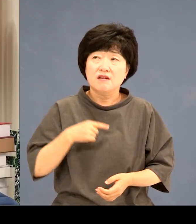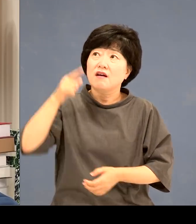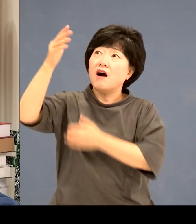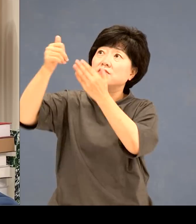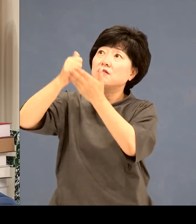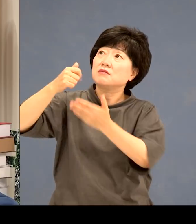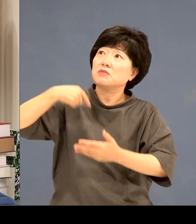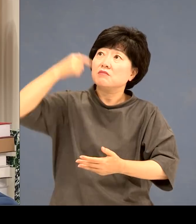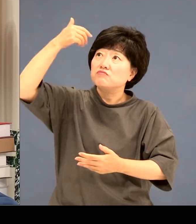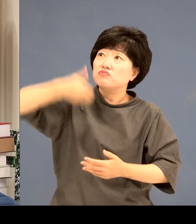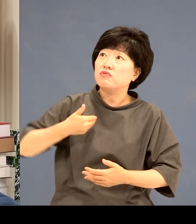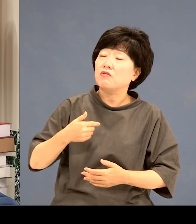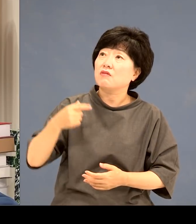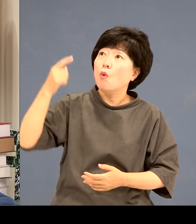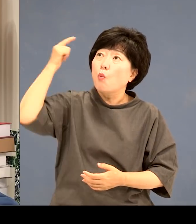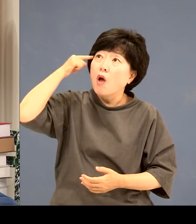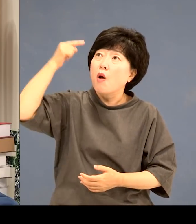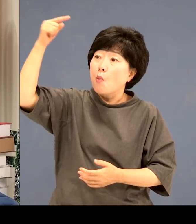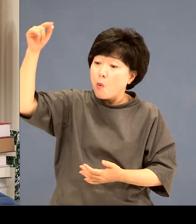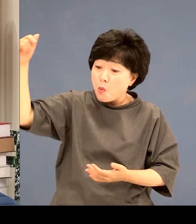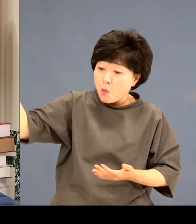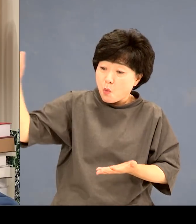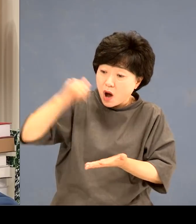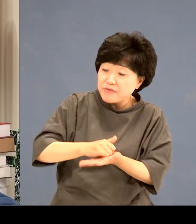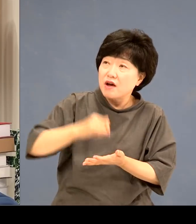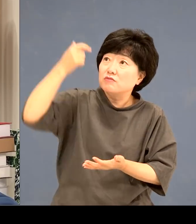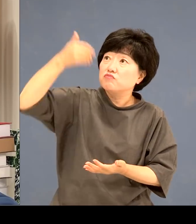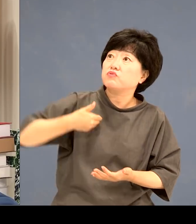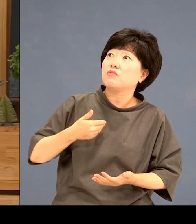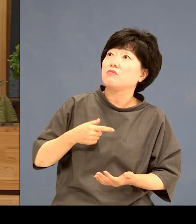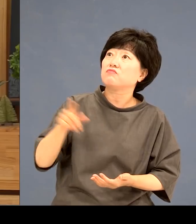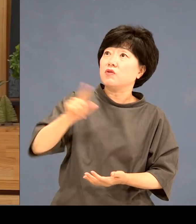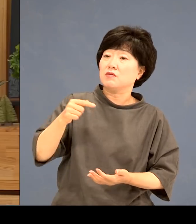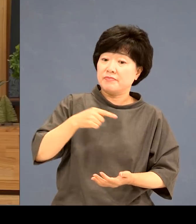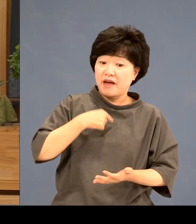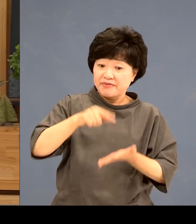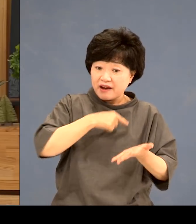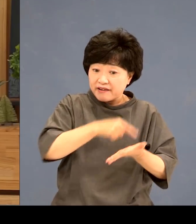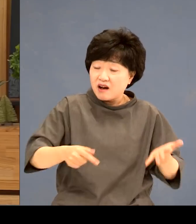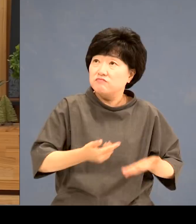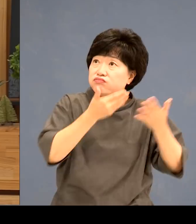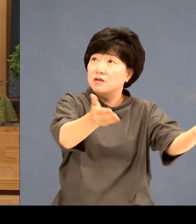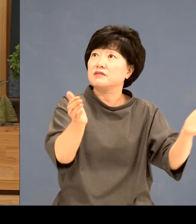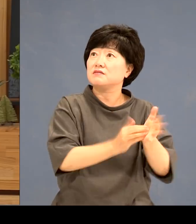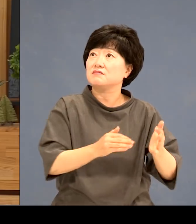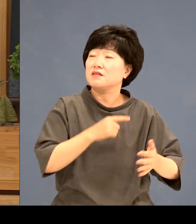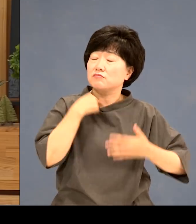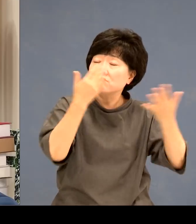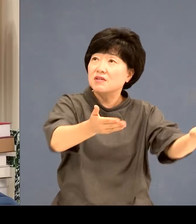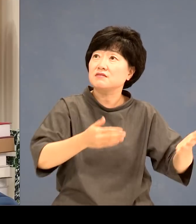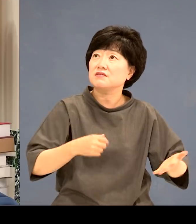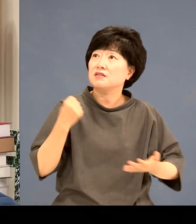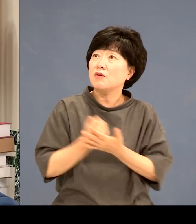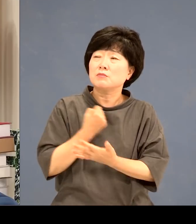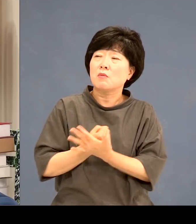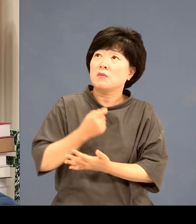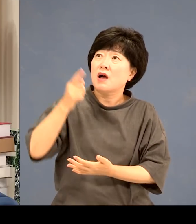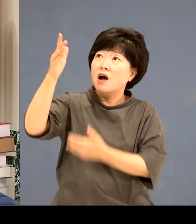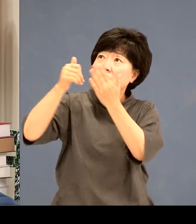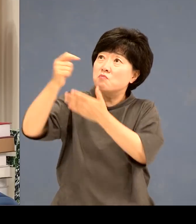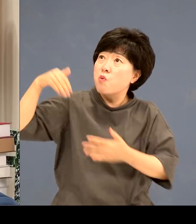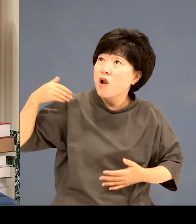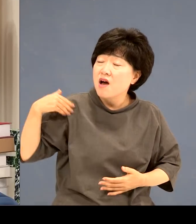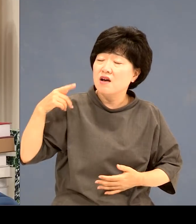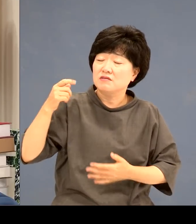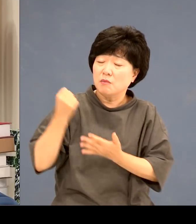어허. 제가 그동안 훈련받고 헌신하고 대가 지불한 걸 하나님 다 아시면서 네. 그렇게 말씀하시다니 너무 섭섭해요. 섭섭하다고 막